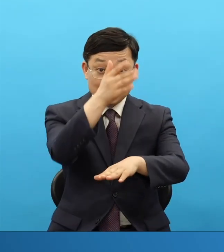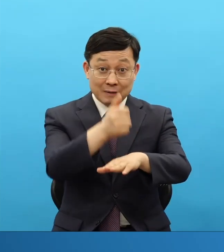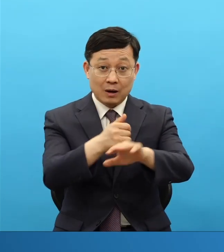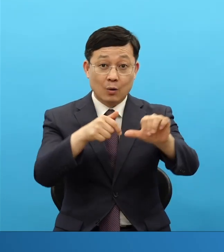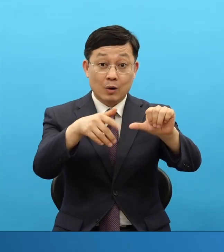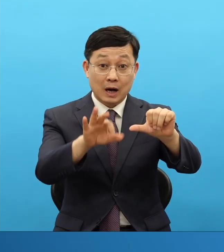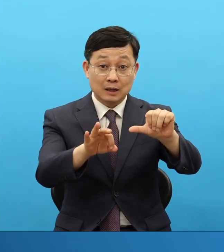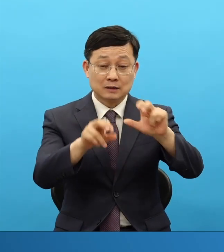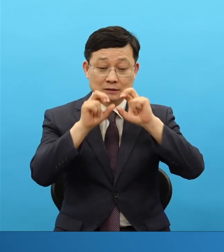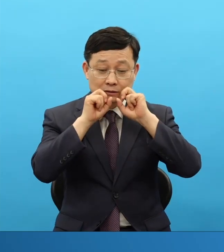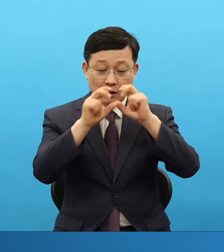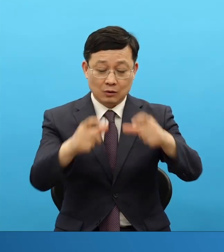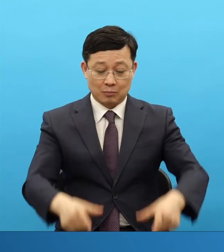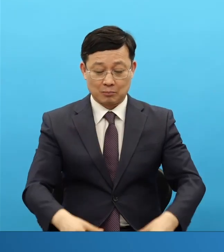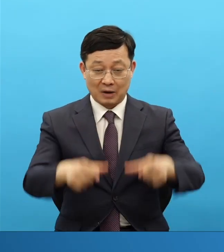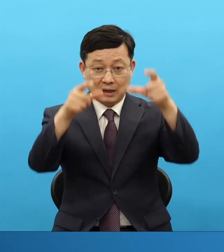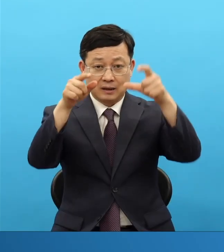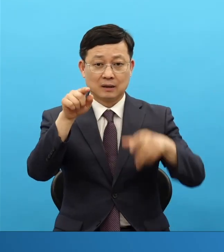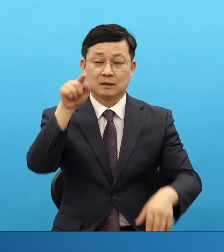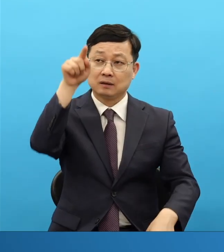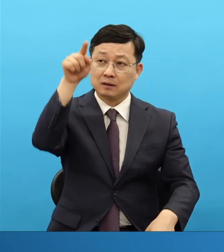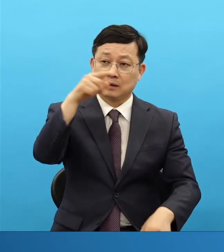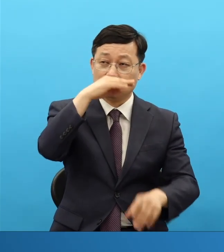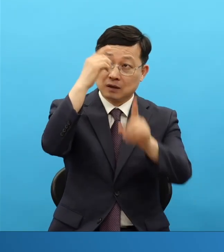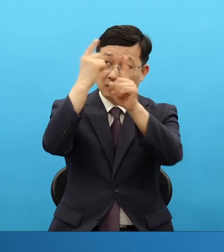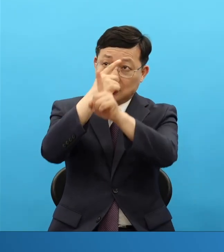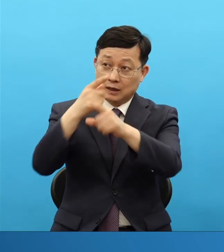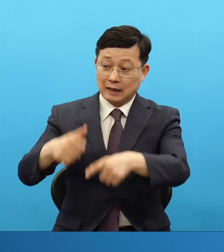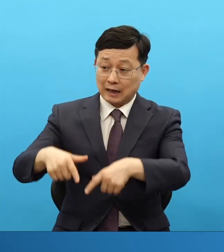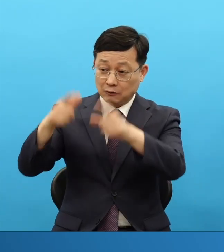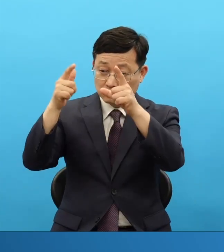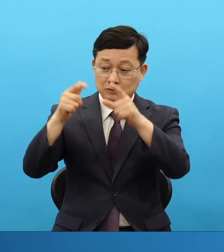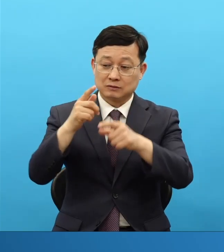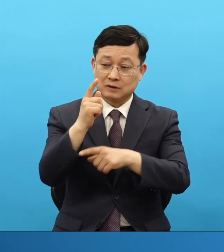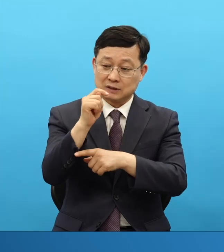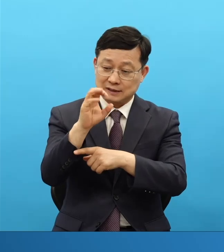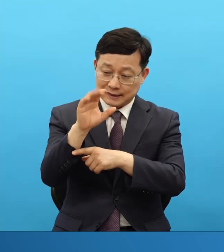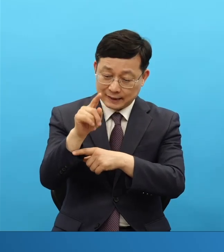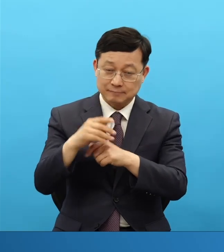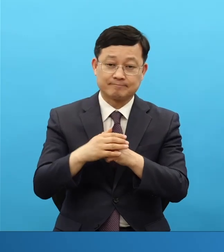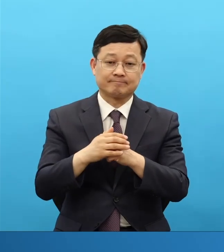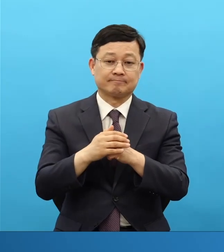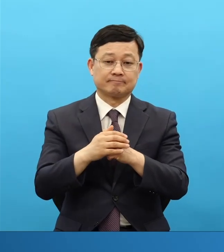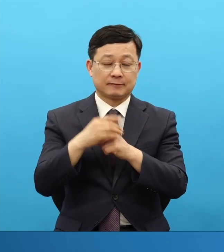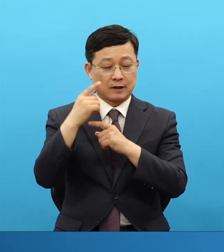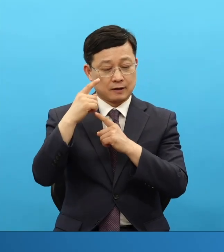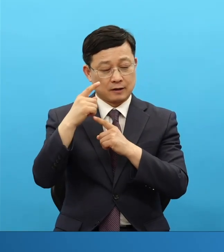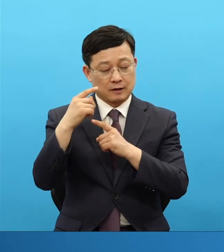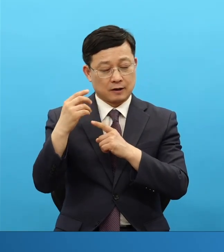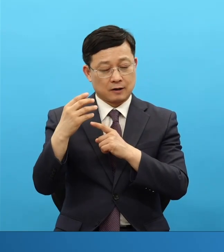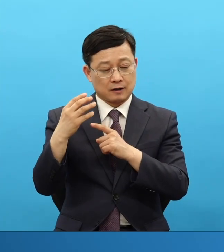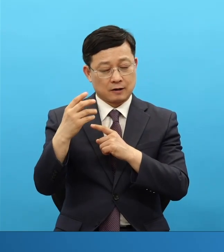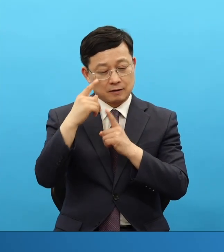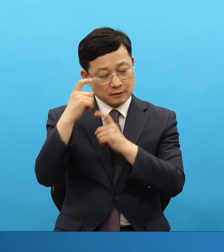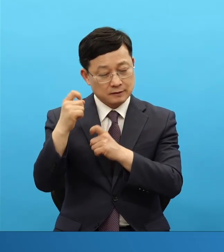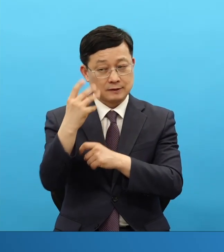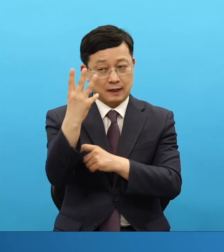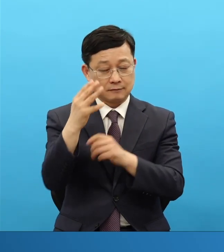망대는 이걸로 And ultimately, your mission Spartan, do it with those 3 things. 이렇게 딱 가지고 가시면 됩니다. Leave here with that.